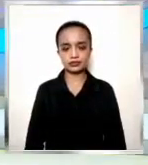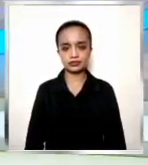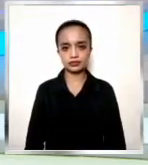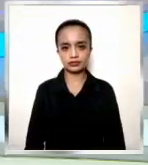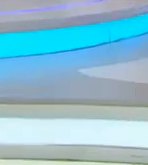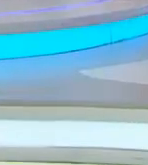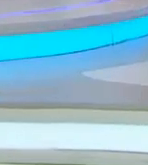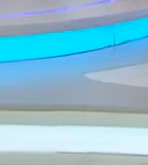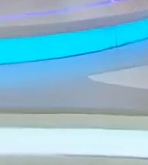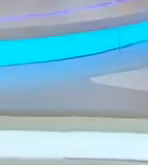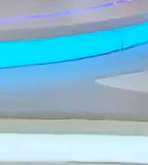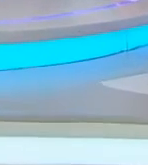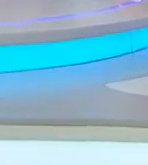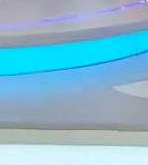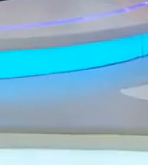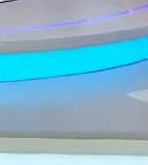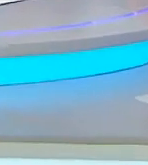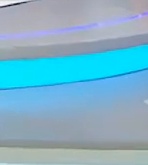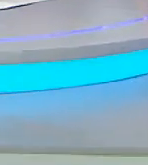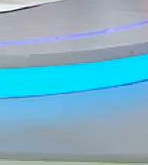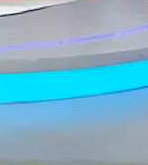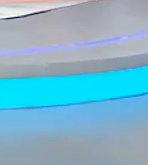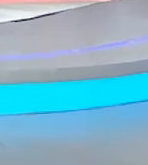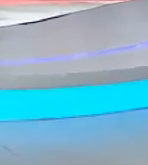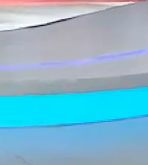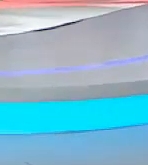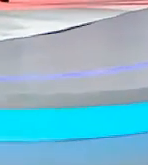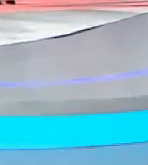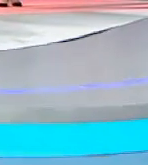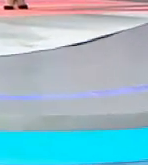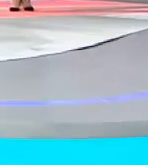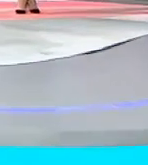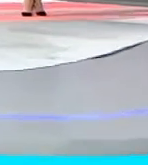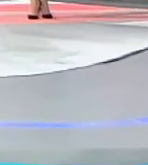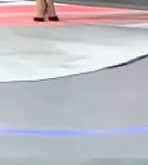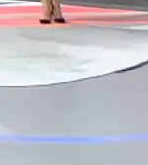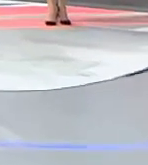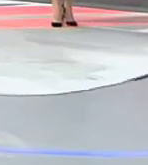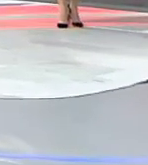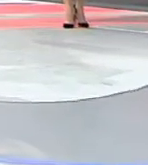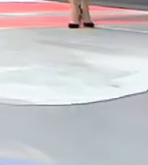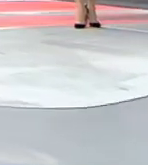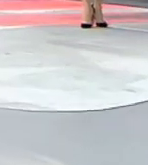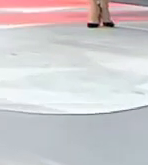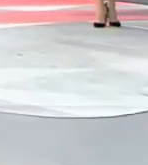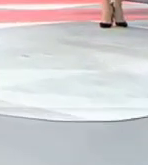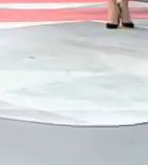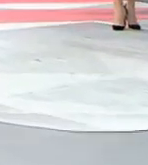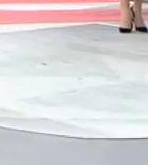Mas mataas po kumpara kahapon ang mga bagong kaso ng COVID-19 ngayong araw.